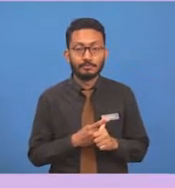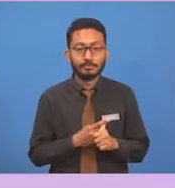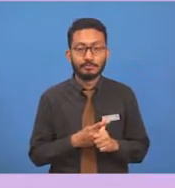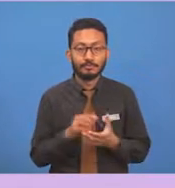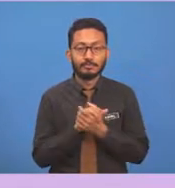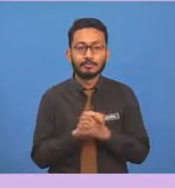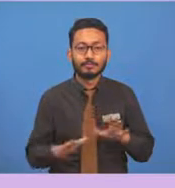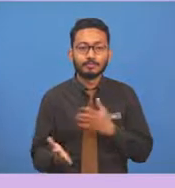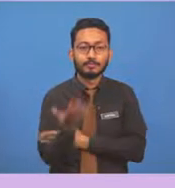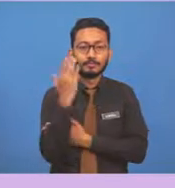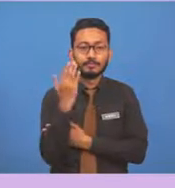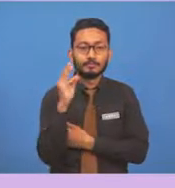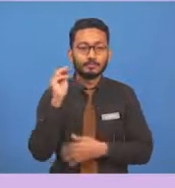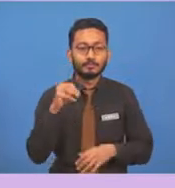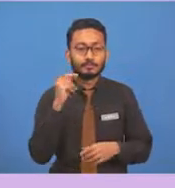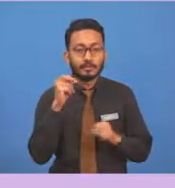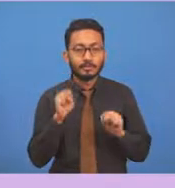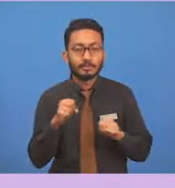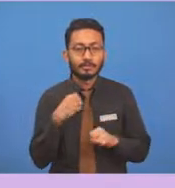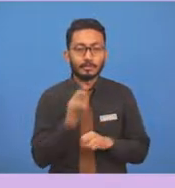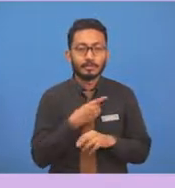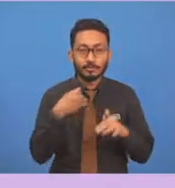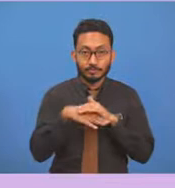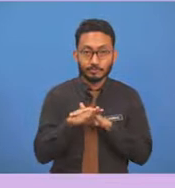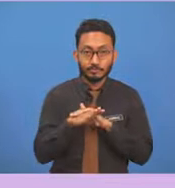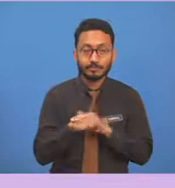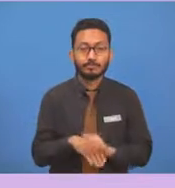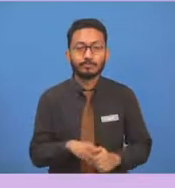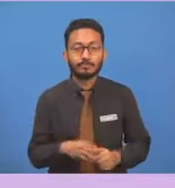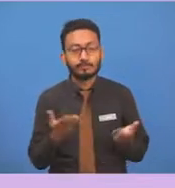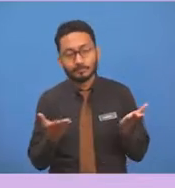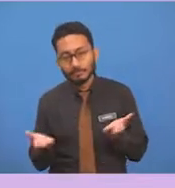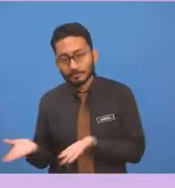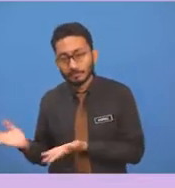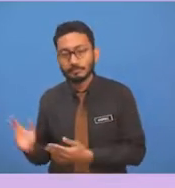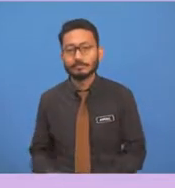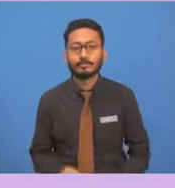pagi, Puan. Boleh kami masuk? Silakan, masuk.